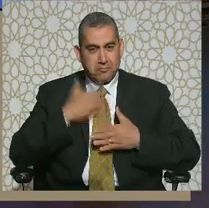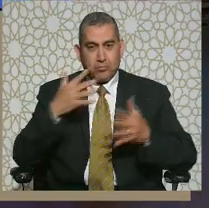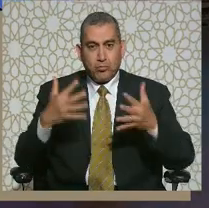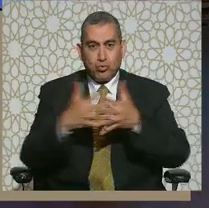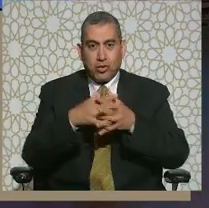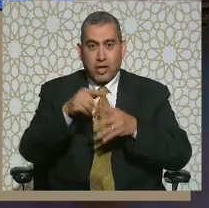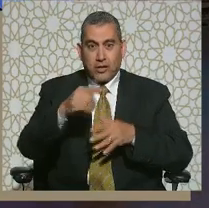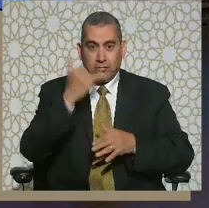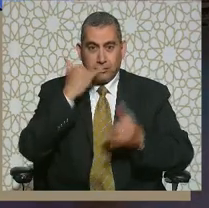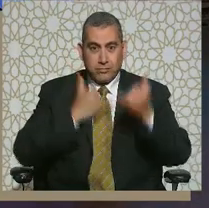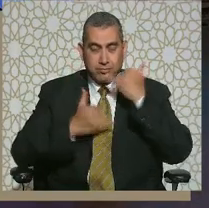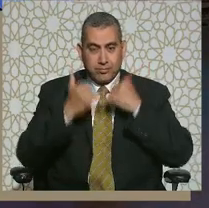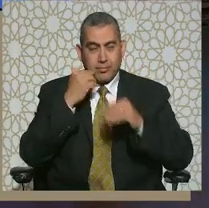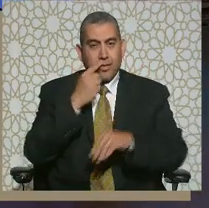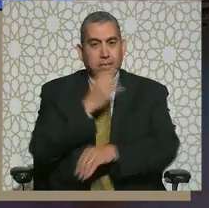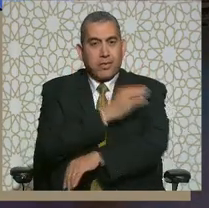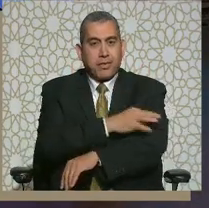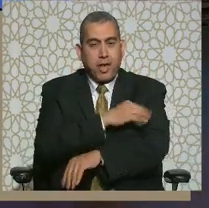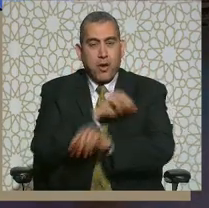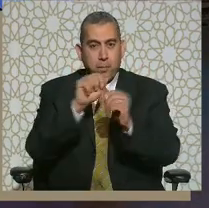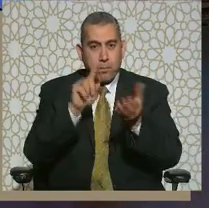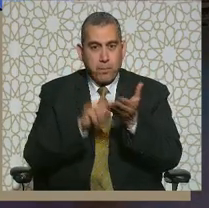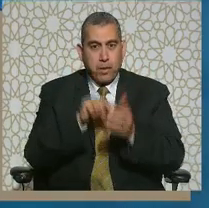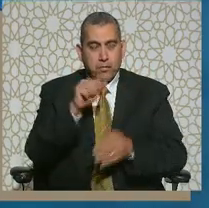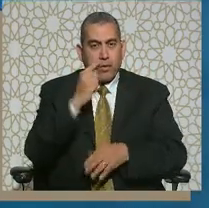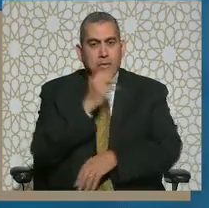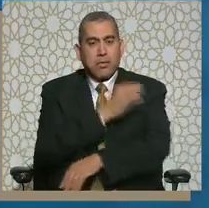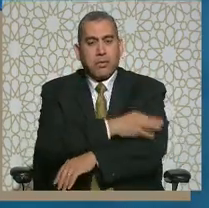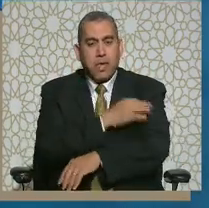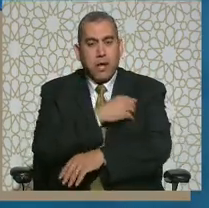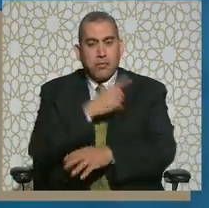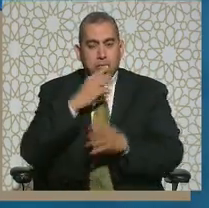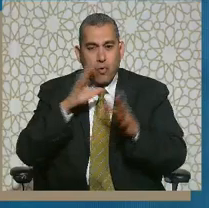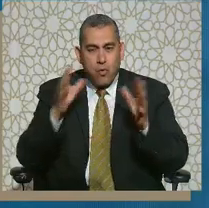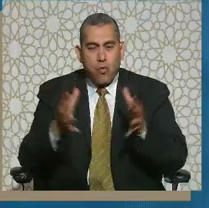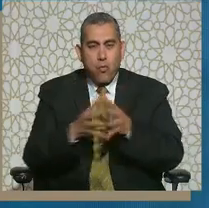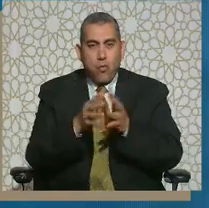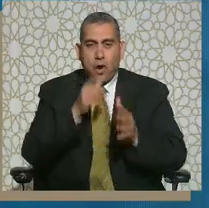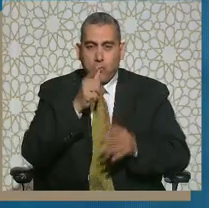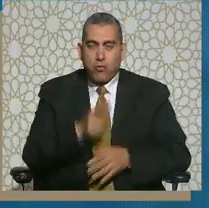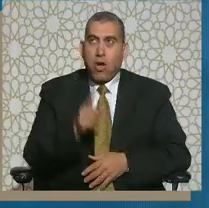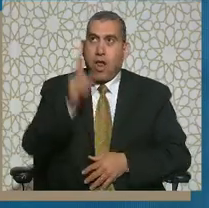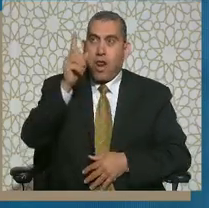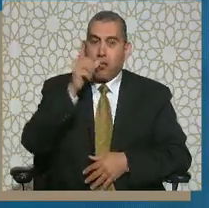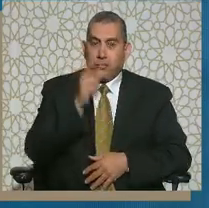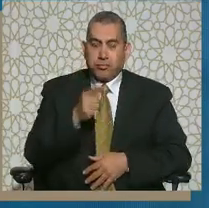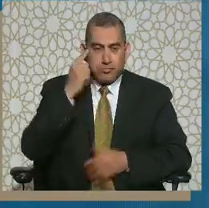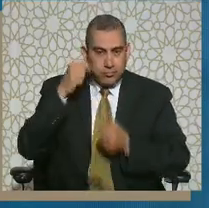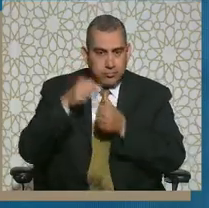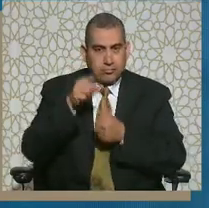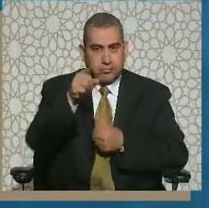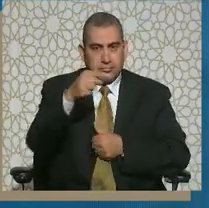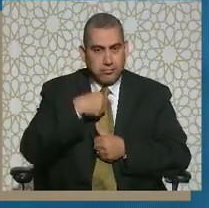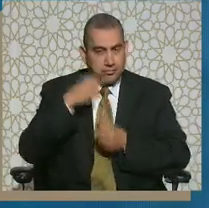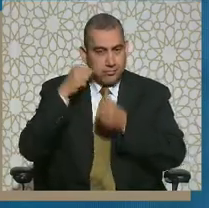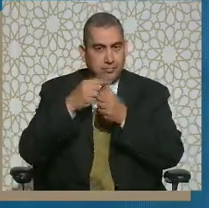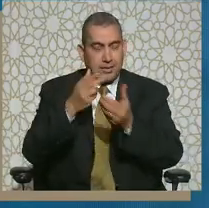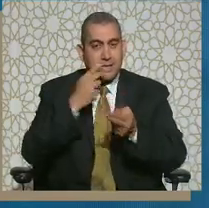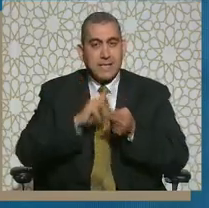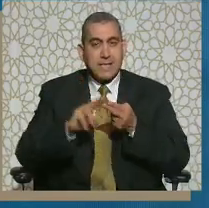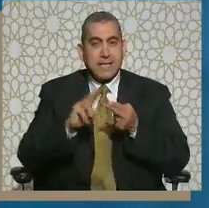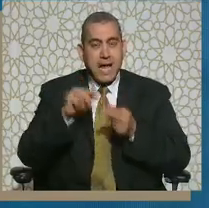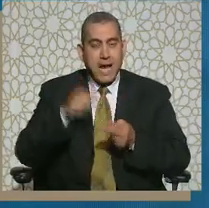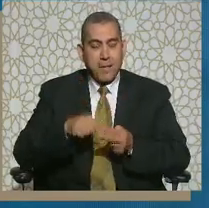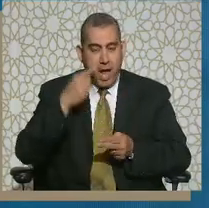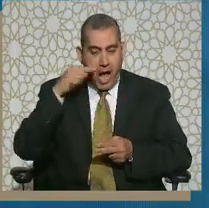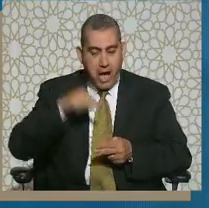لينا تجاربكم اللي هي في الحقيقه تجارب تدخل كلها في الذكر ان احنا بنذكر بعضنا ازاي السلام نقدر